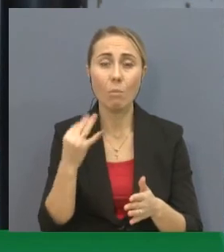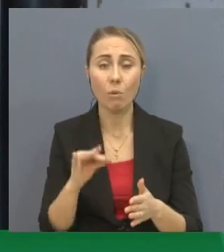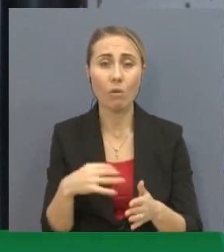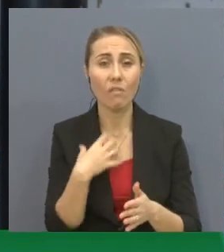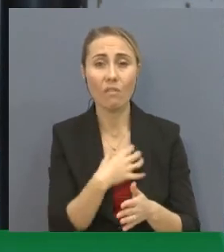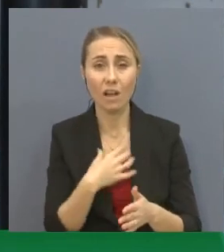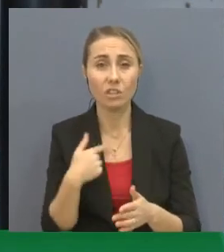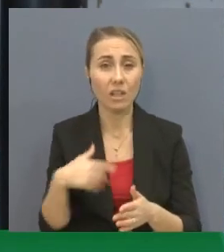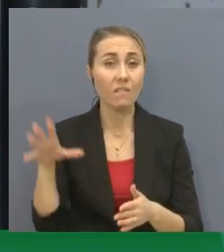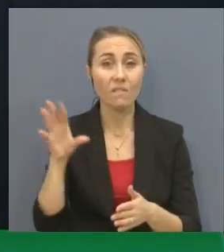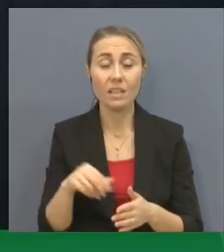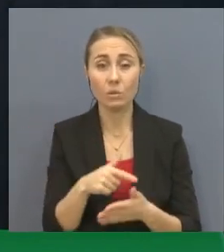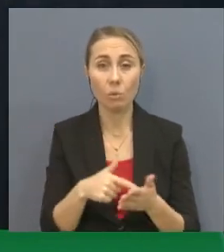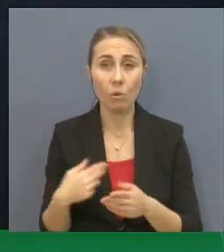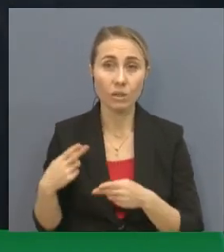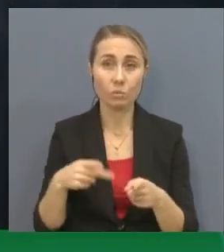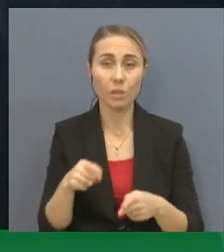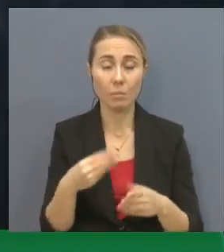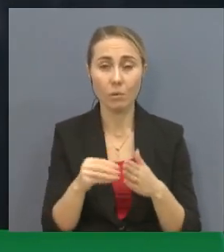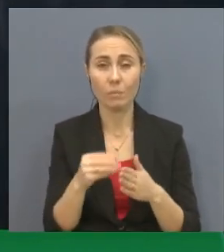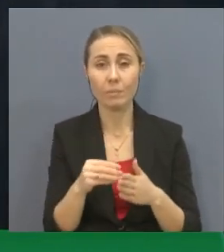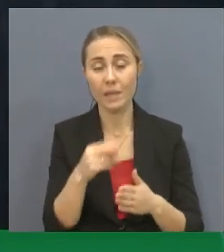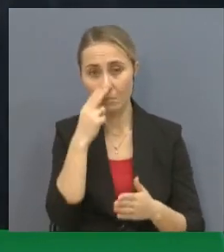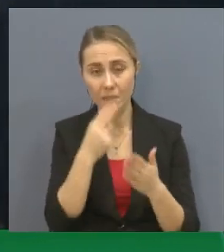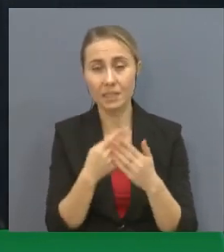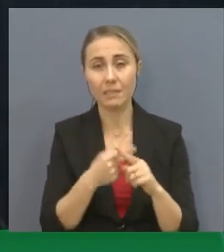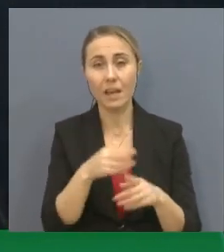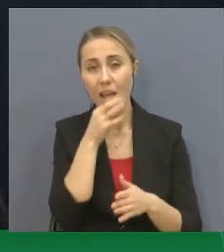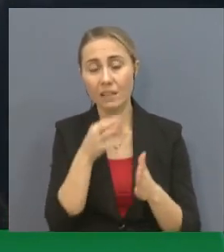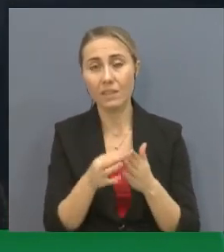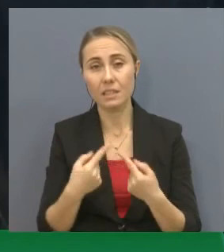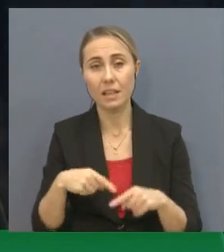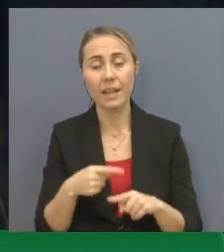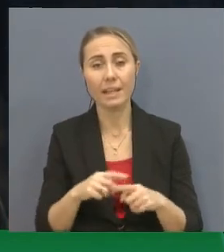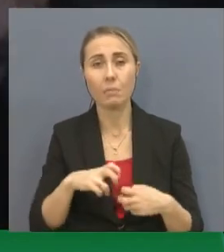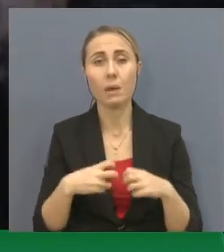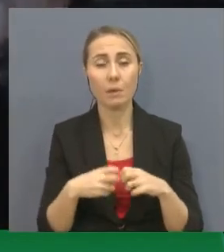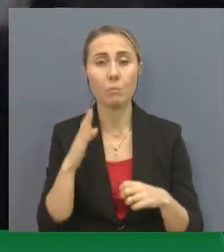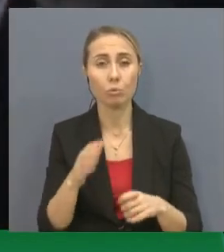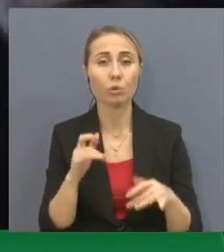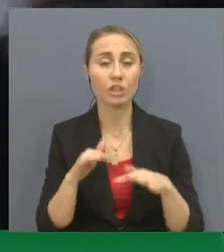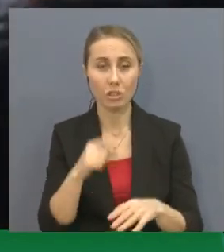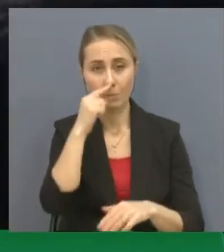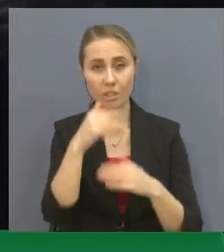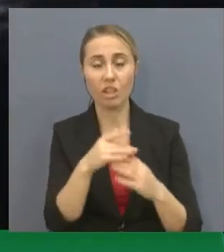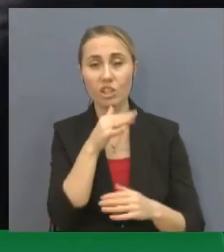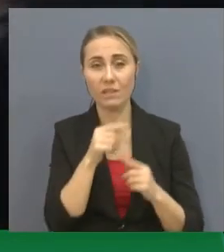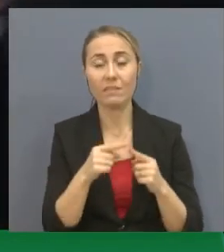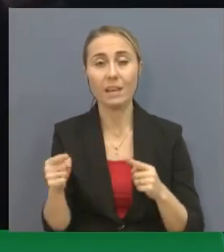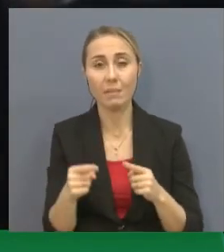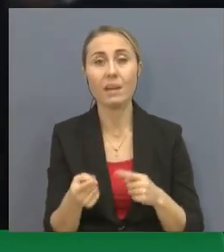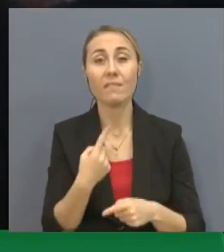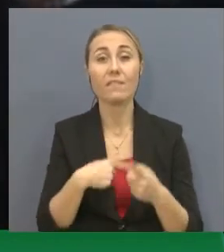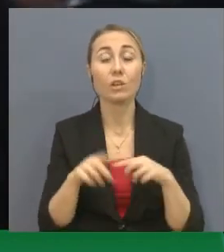весь город ездит представители ответственных органов отмечая что данная проблема будет решена в ближайшее время итак